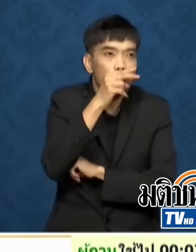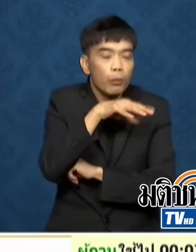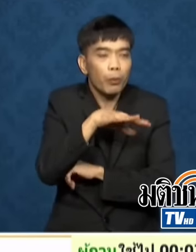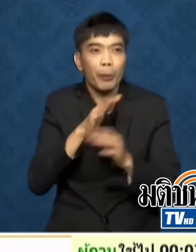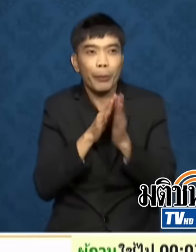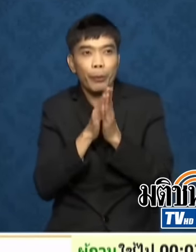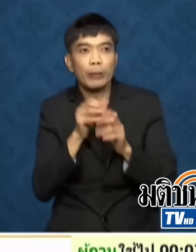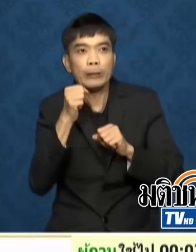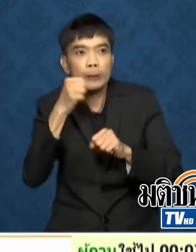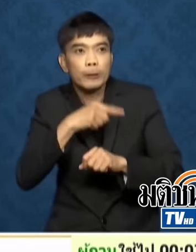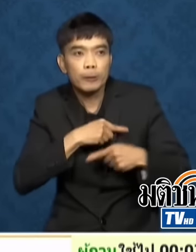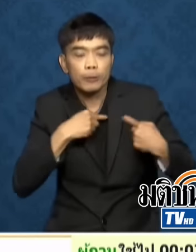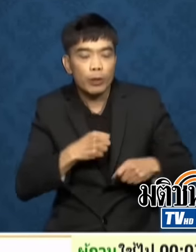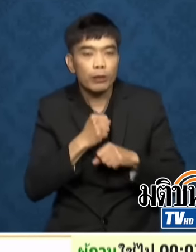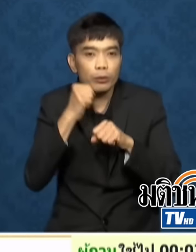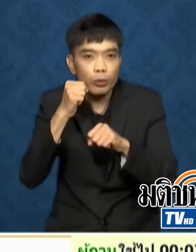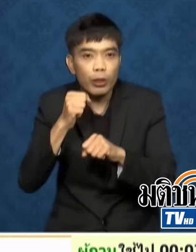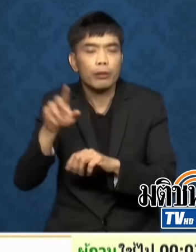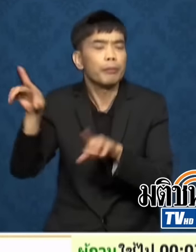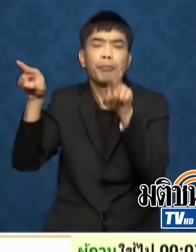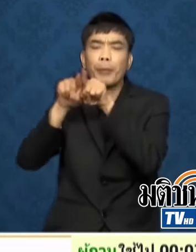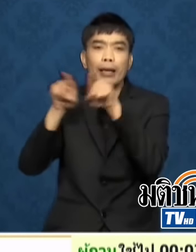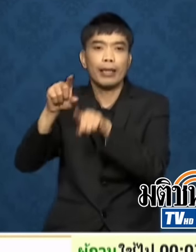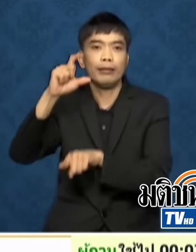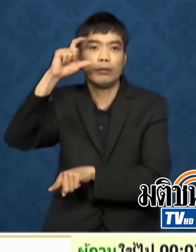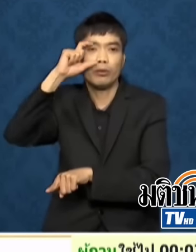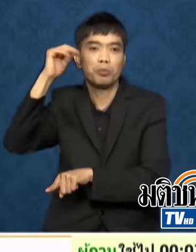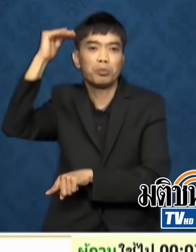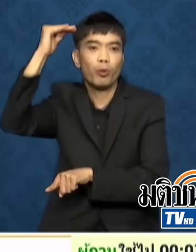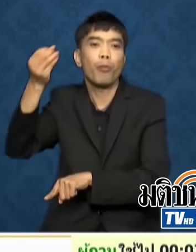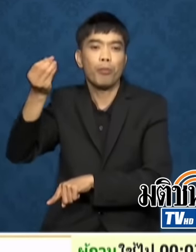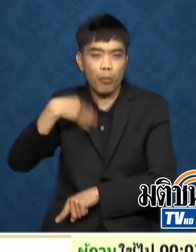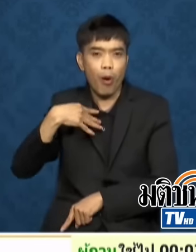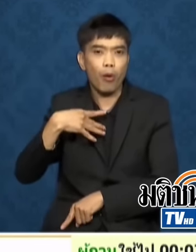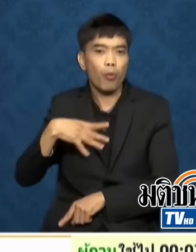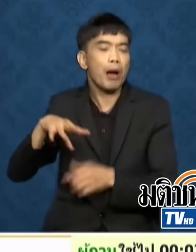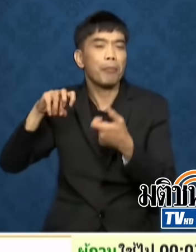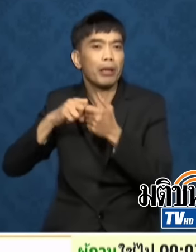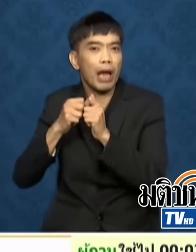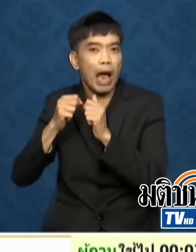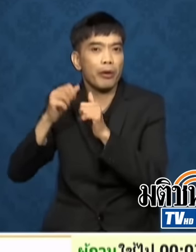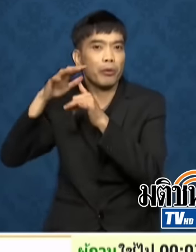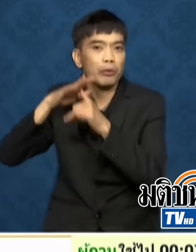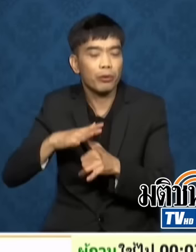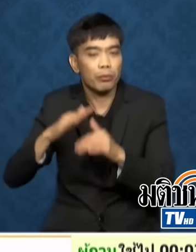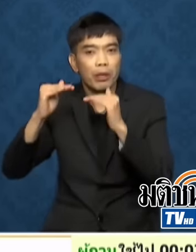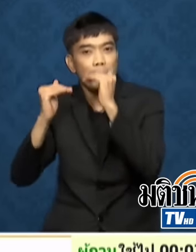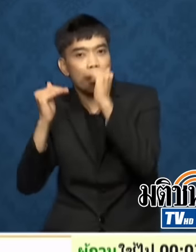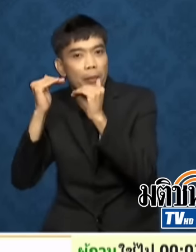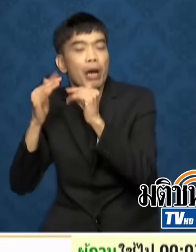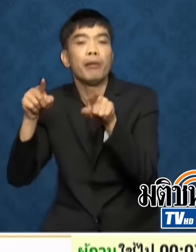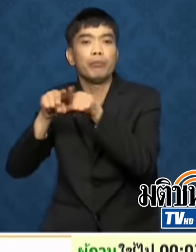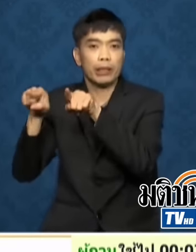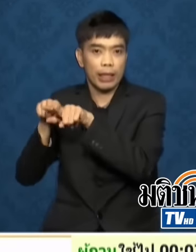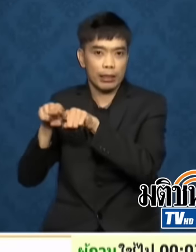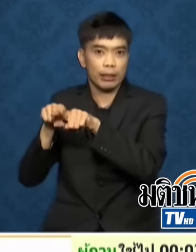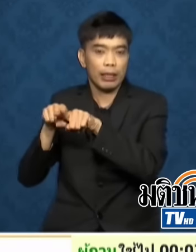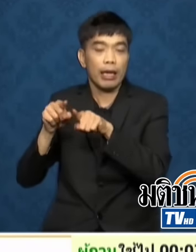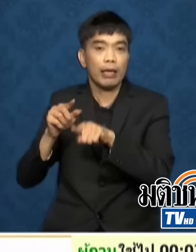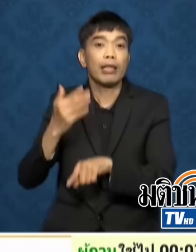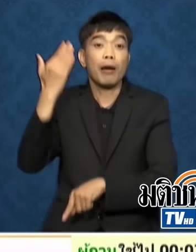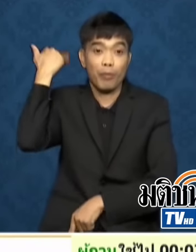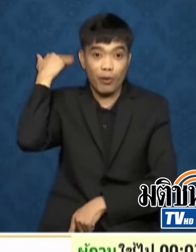ใจช่วยอย่างที่ท่านโลมพูดว่าท่านได้ถูกกระทำมาเหมือนกันและในวันนั้นสิ่ง